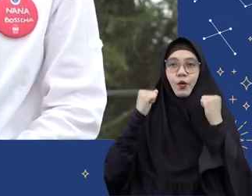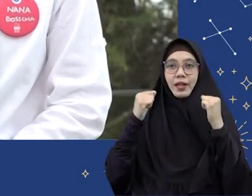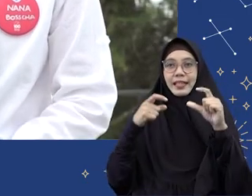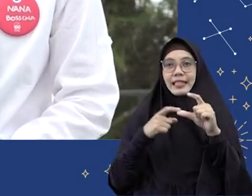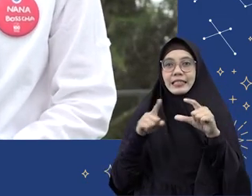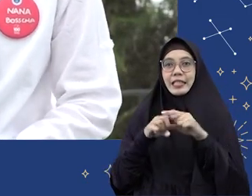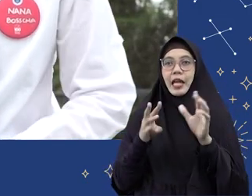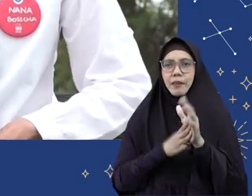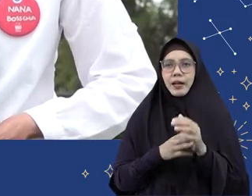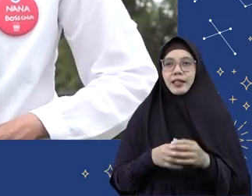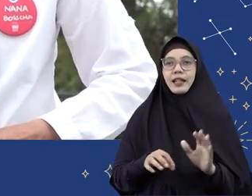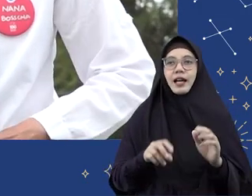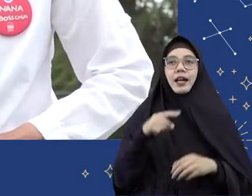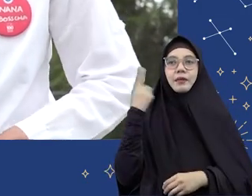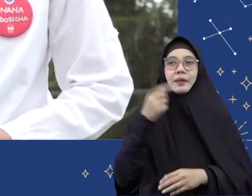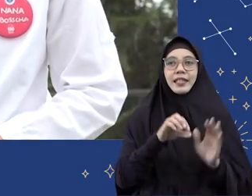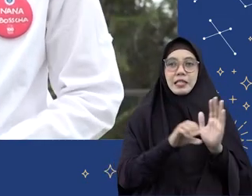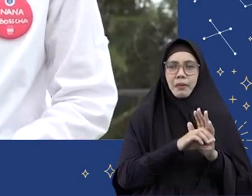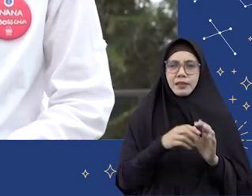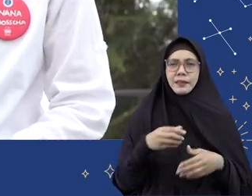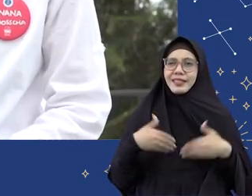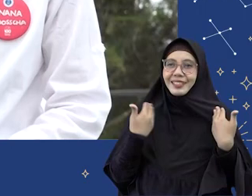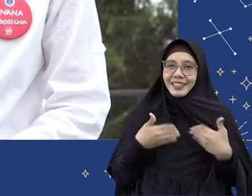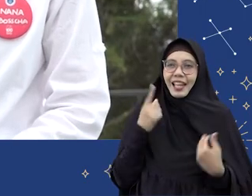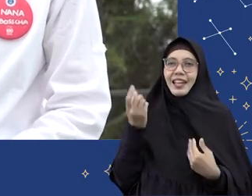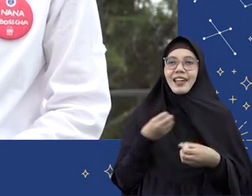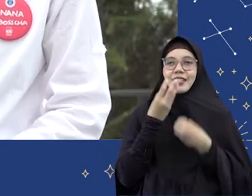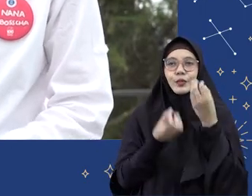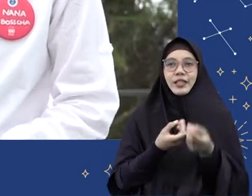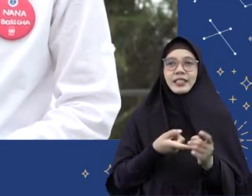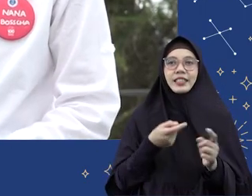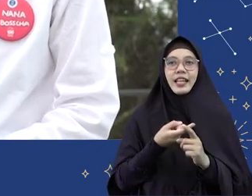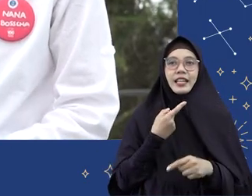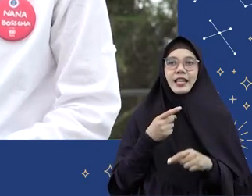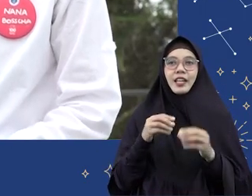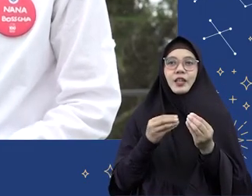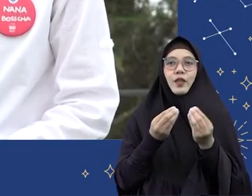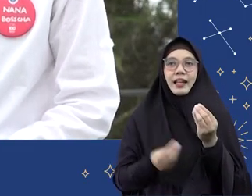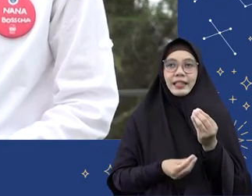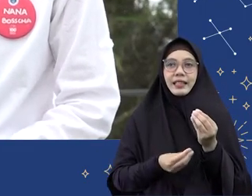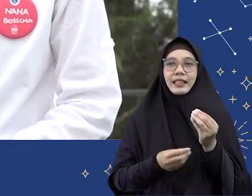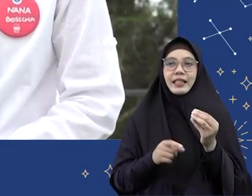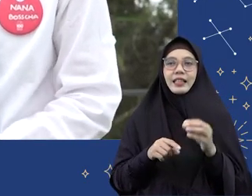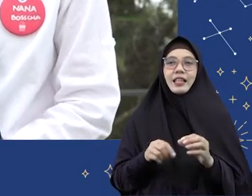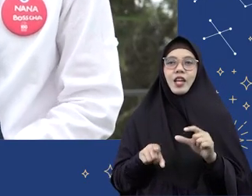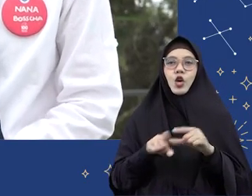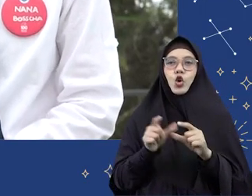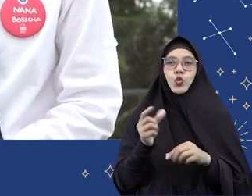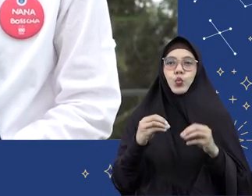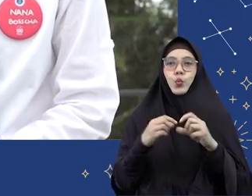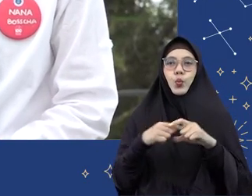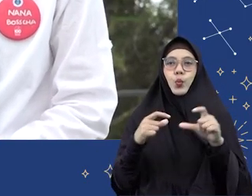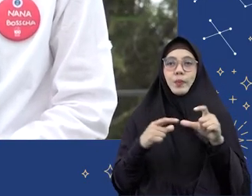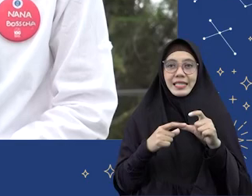Jepang jadi kita senang sekali mendapatkan sambutan dari bapak duta besar di Indonesia dengan ini saya